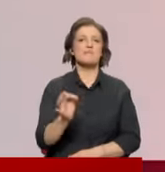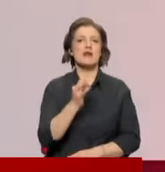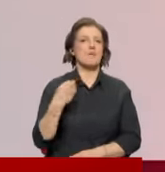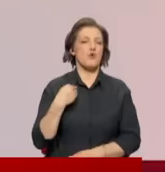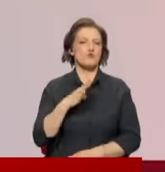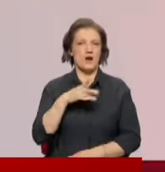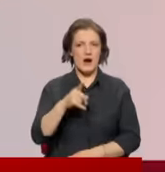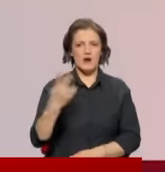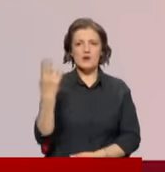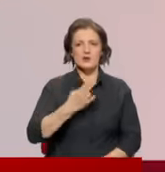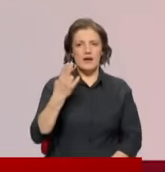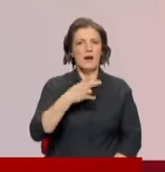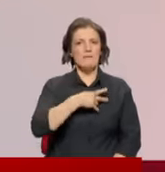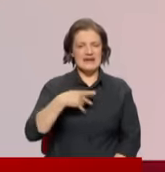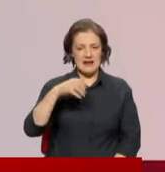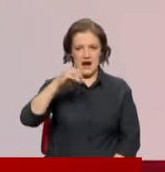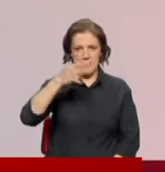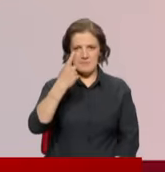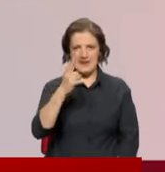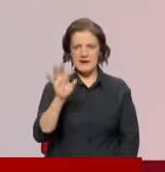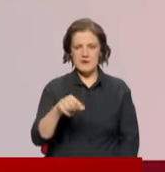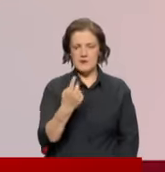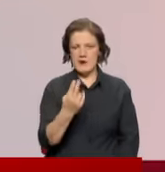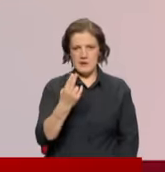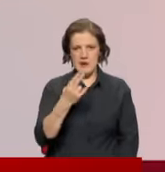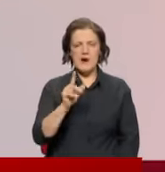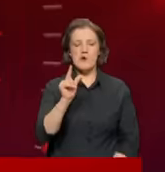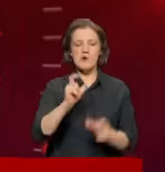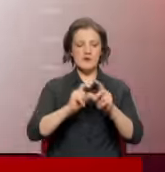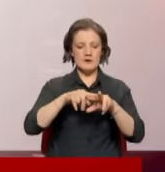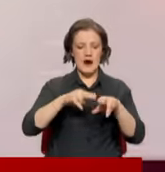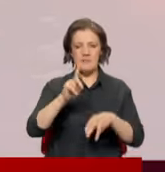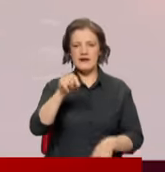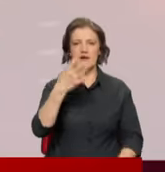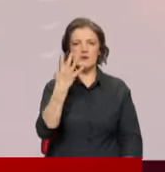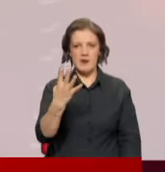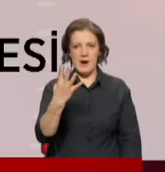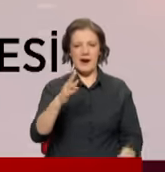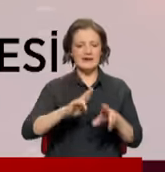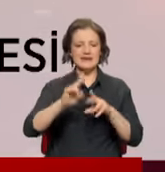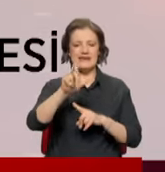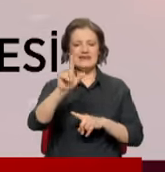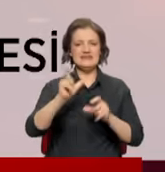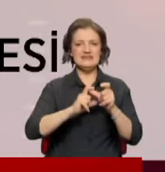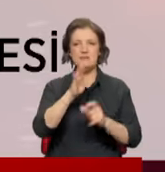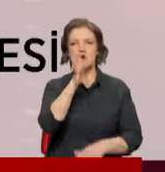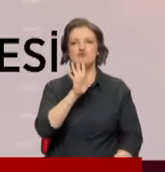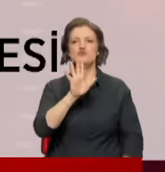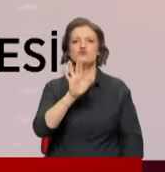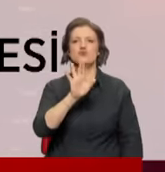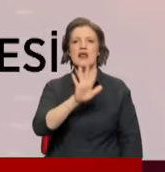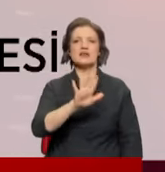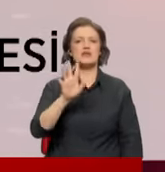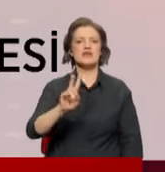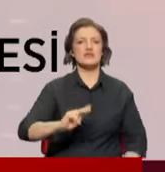lira borcu var. Kütahya Belediyesi'ne AK Parti 1,7 milyar, Uşak'ı 1,4 milyar, Kilis'i 552 milyon lirayla